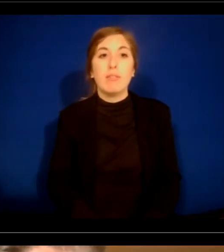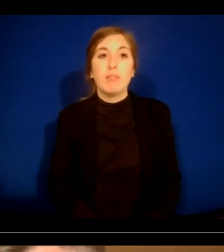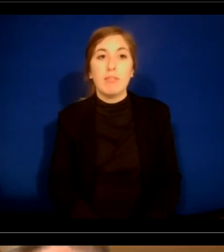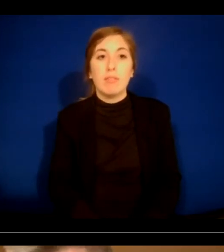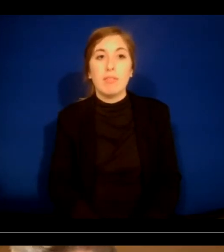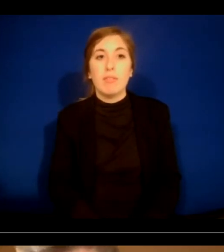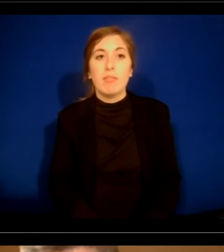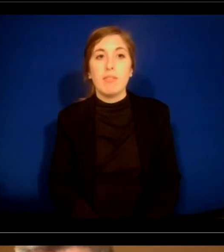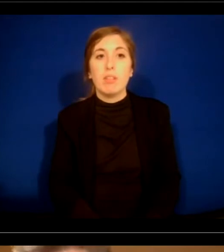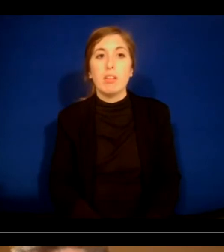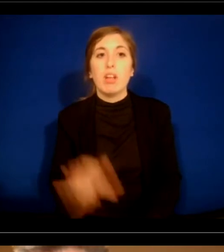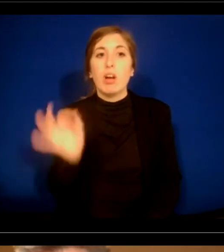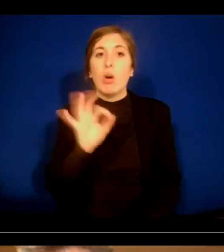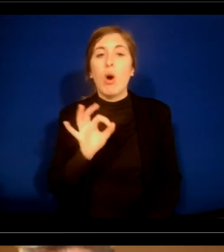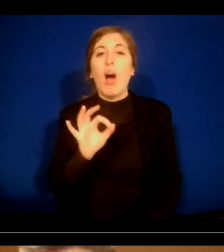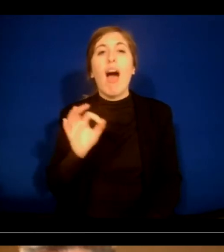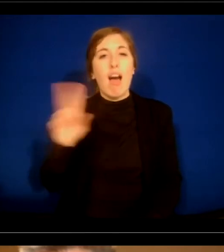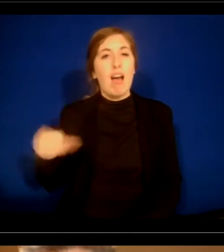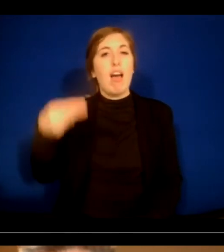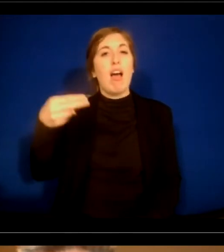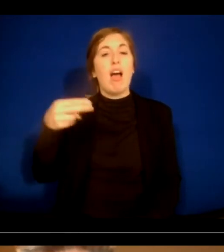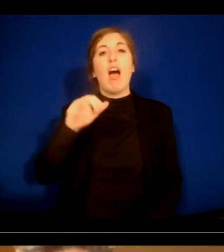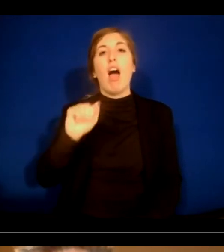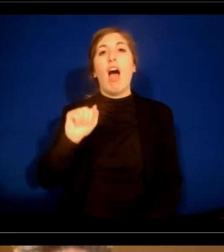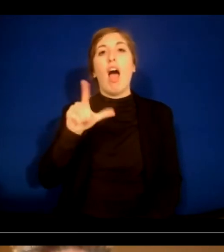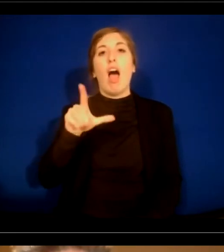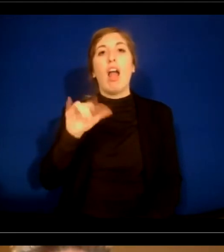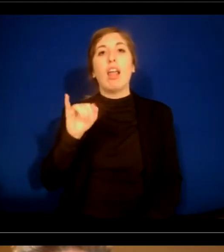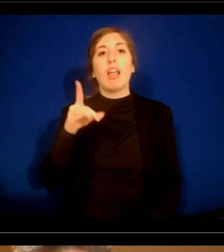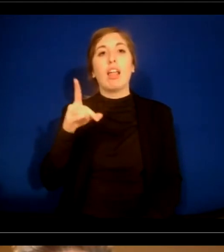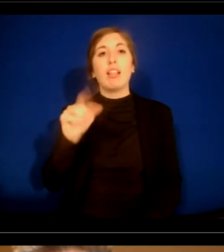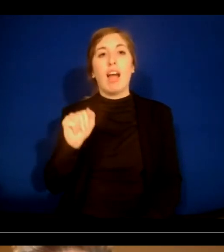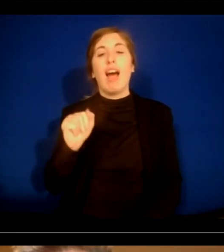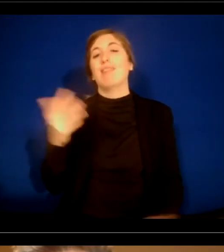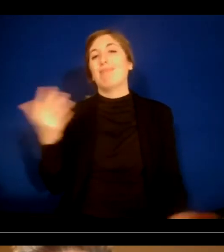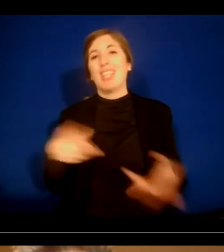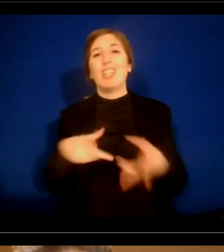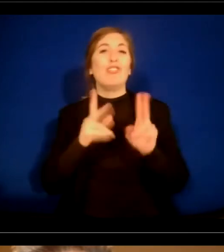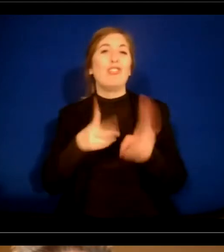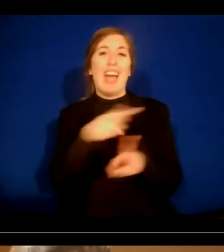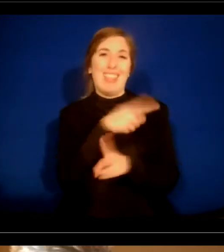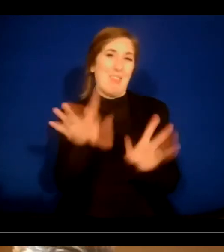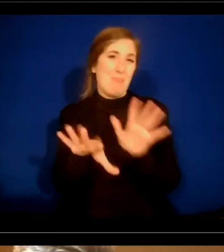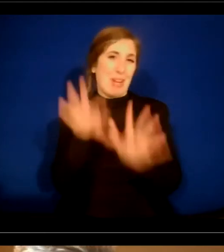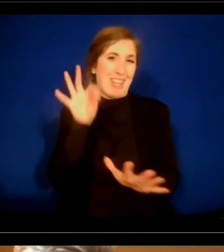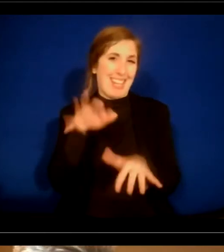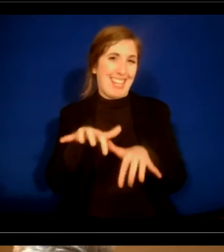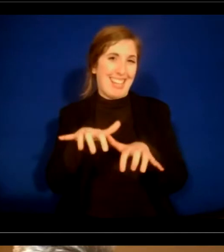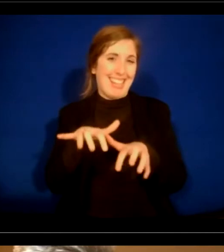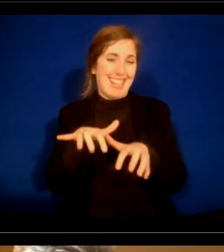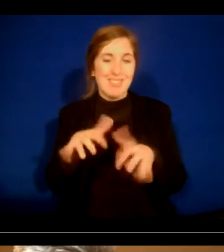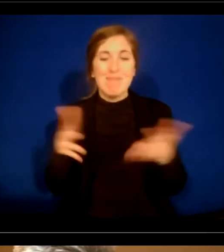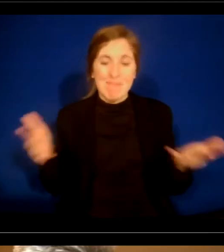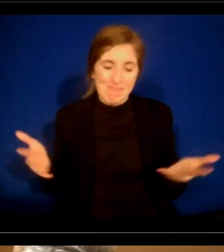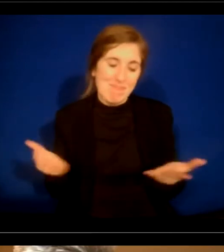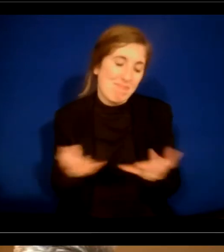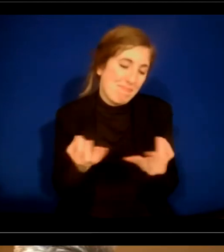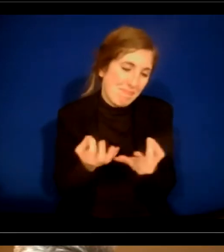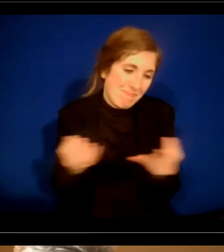Se no, chiede a Lida, vediamo intanto. Vedo che la chat è sempre lo strumento preferito. Evidentemente il webinar comunque ha un po'